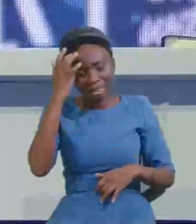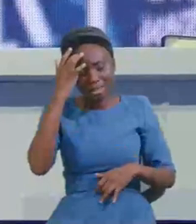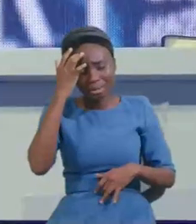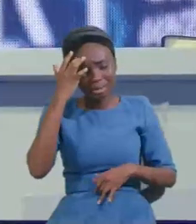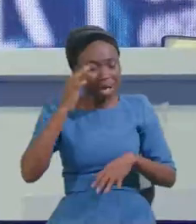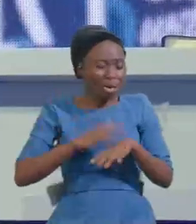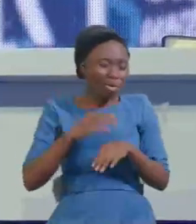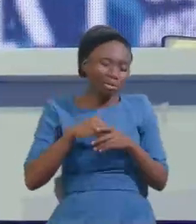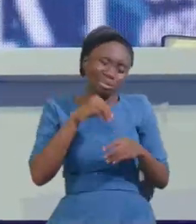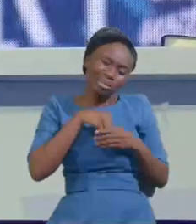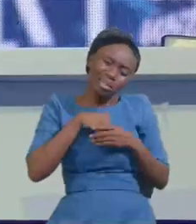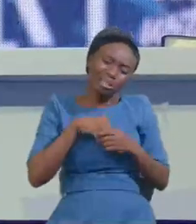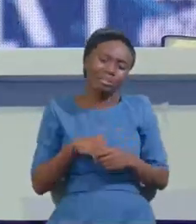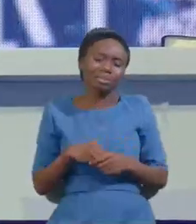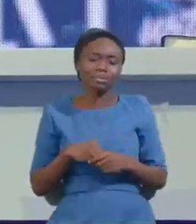Maladie, quel que soit le nom,